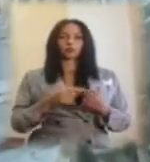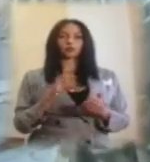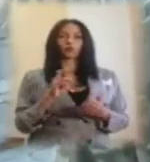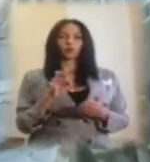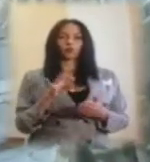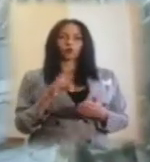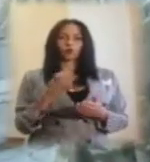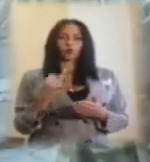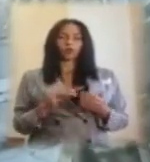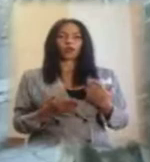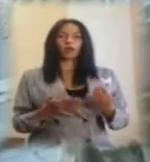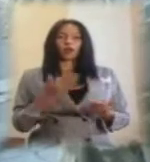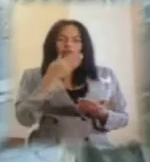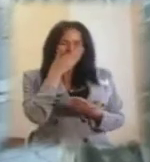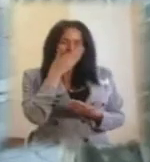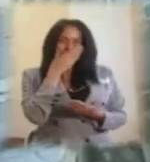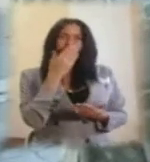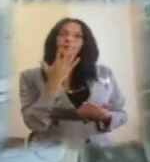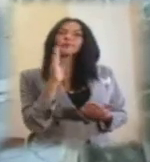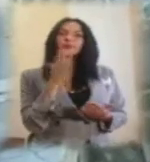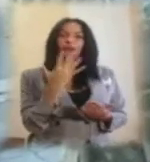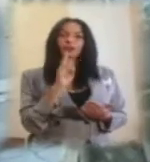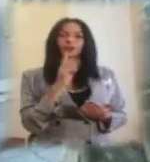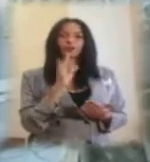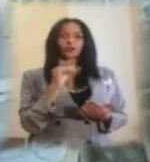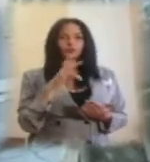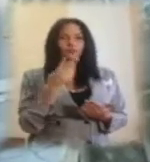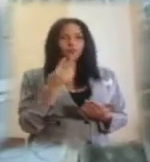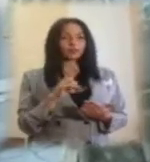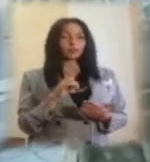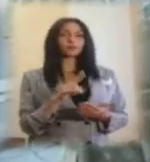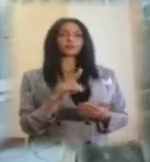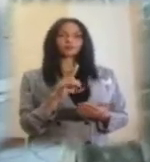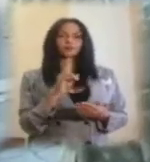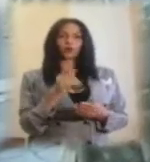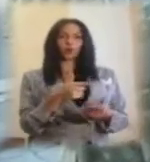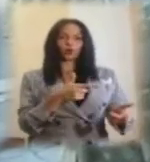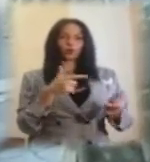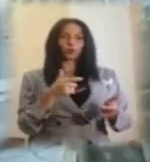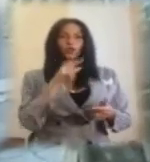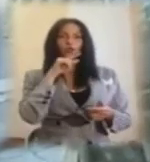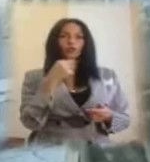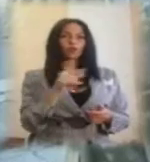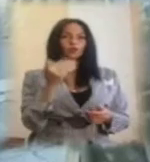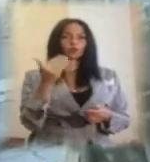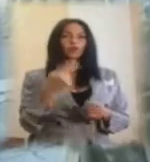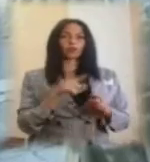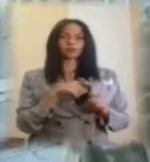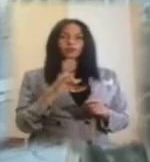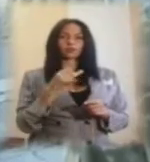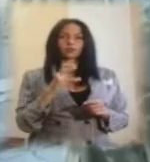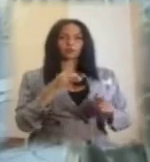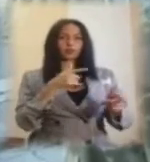ж 5 квітня куля російських найманців, а саме куля снайпера, забрала